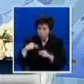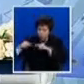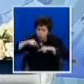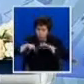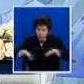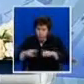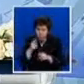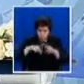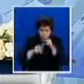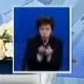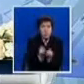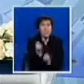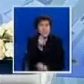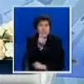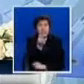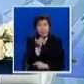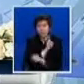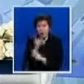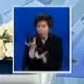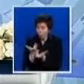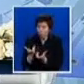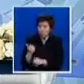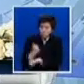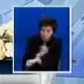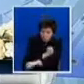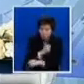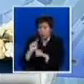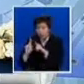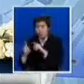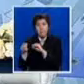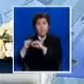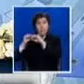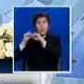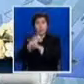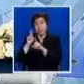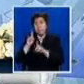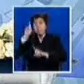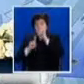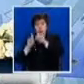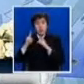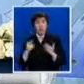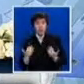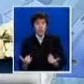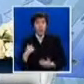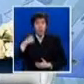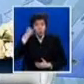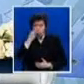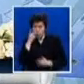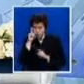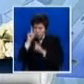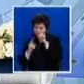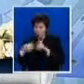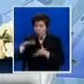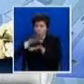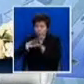สัดส่วนเล็กน้อยเท่านั้นแต่ว่าที่สำคัญก็คือว่าการประเมินคุณภาพการศึกษาของสถานศึกษาทุกครั้งที่ออกมาปรากฏว่า